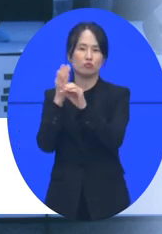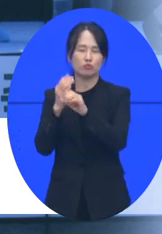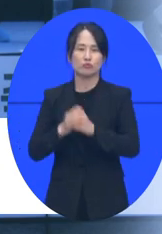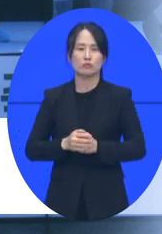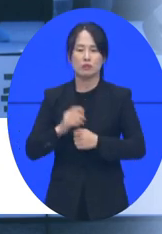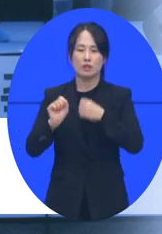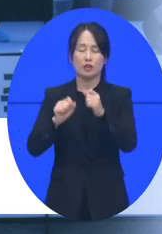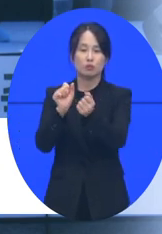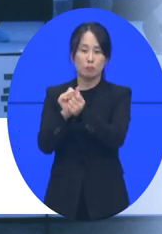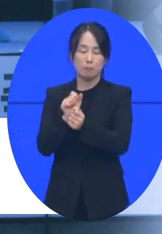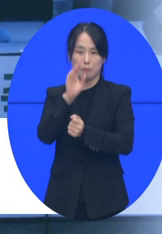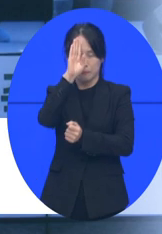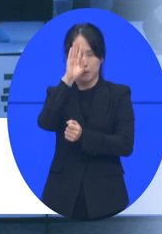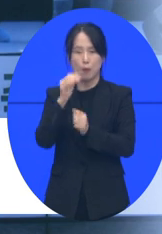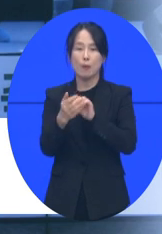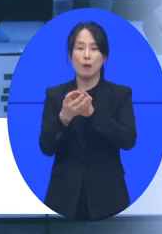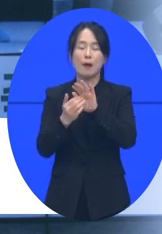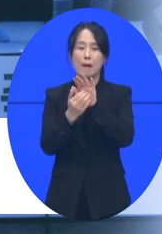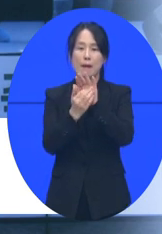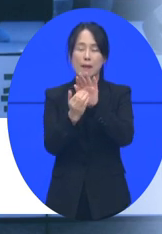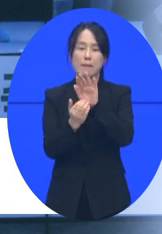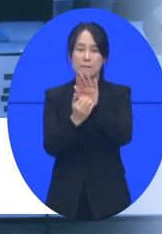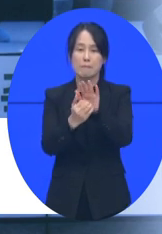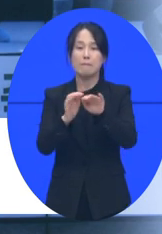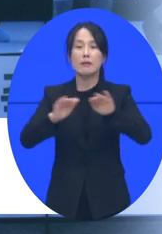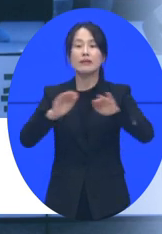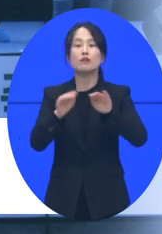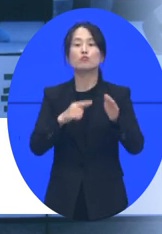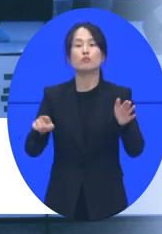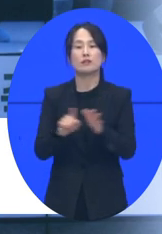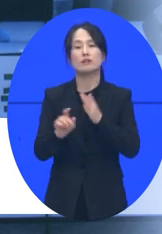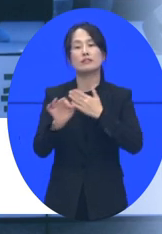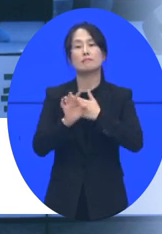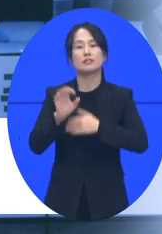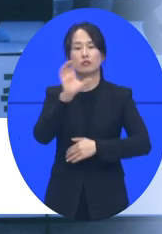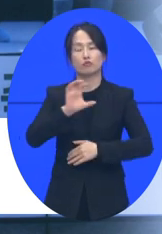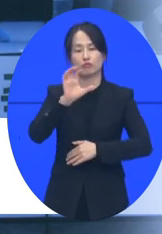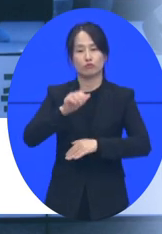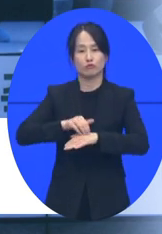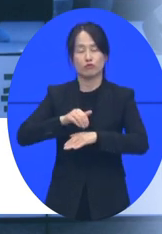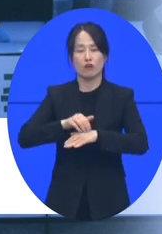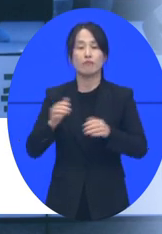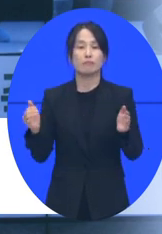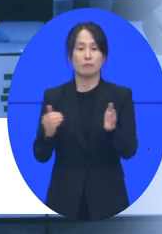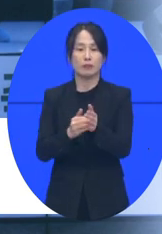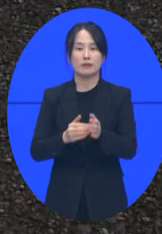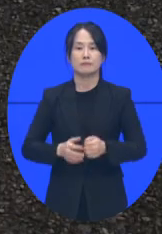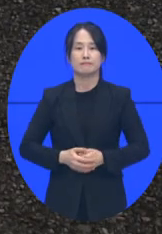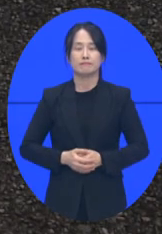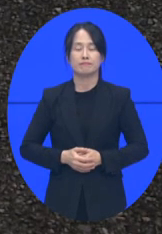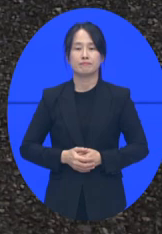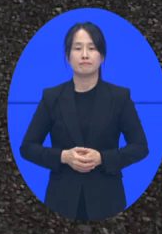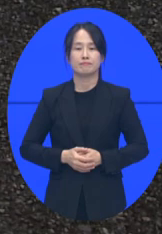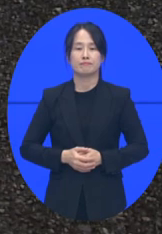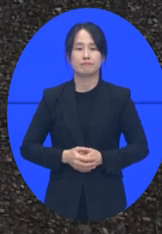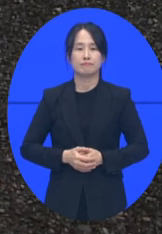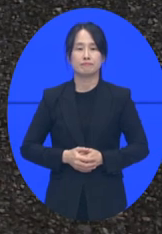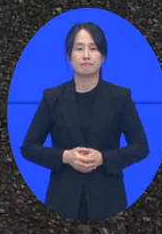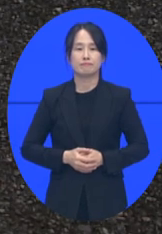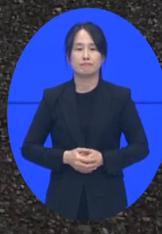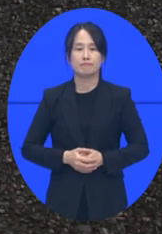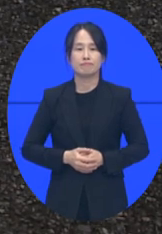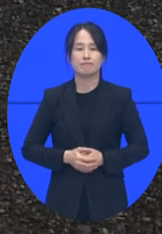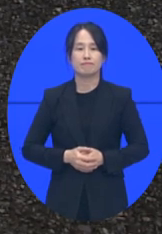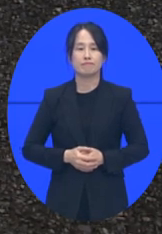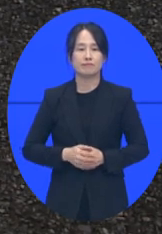이런 가축 전염병에 미리 대응하기 위한 가상 방역 훈련을 실시했습니다 서문영 기자입니다 산란계 농가의